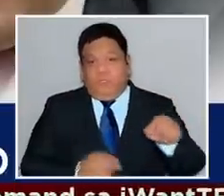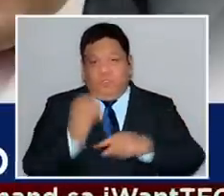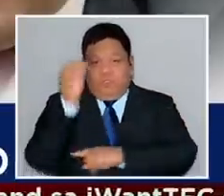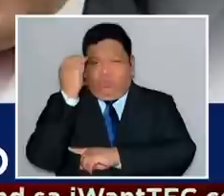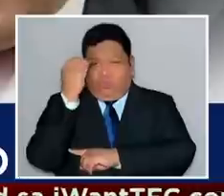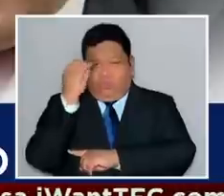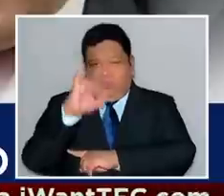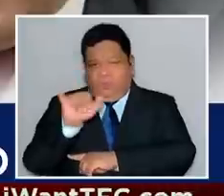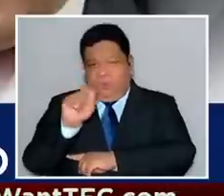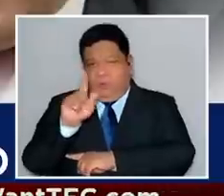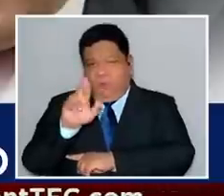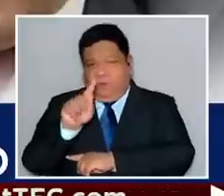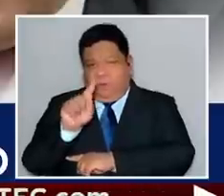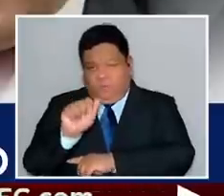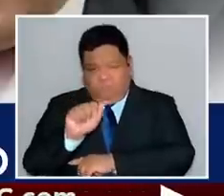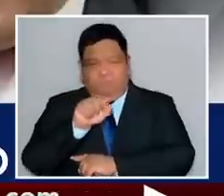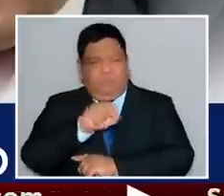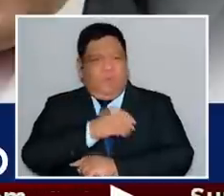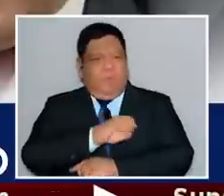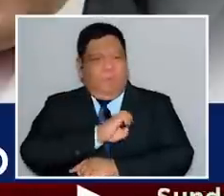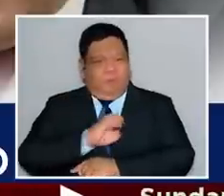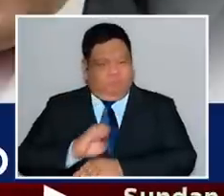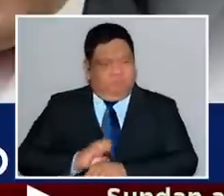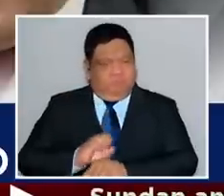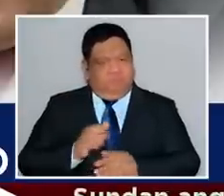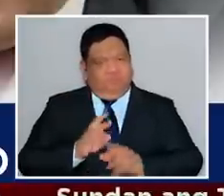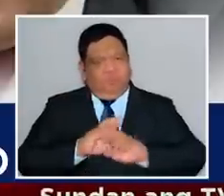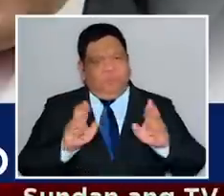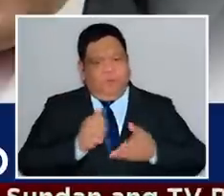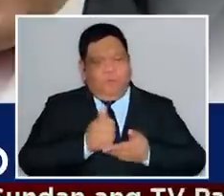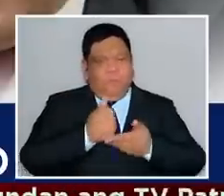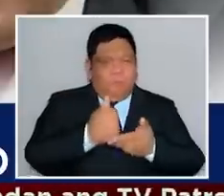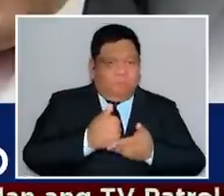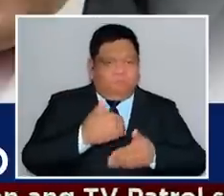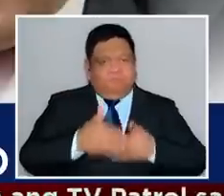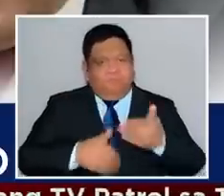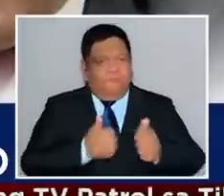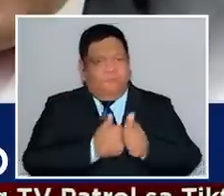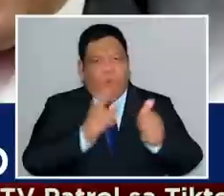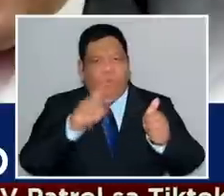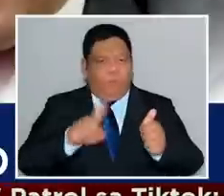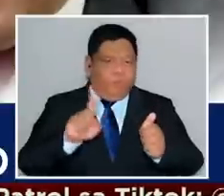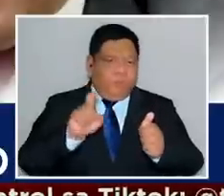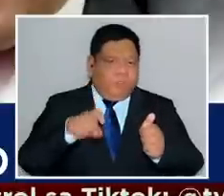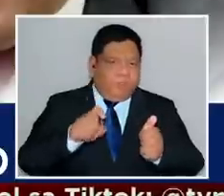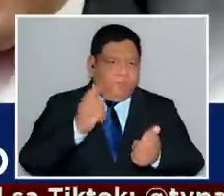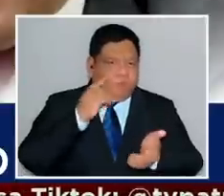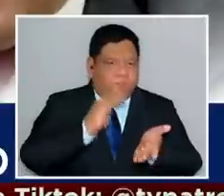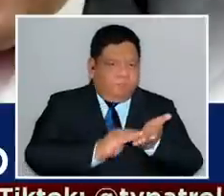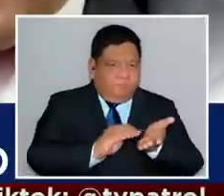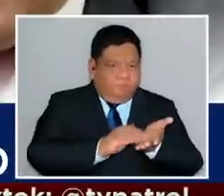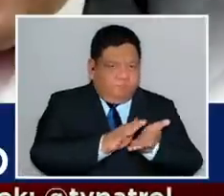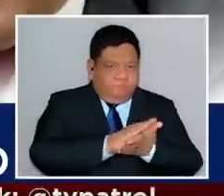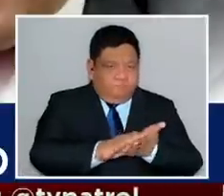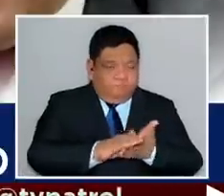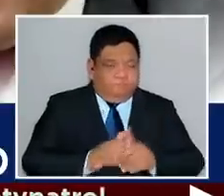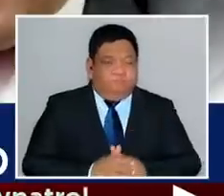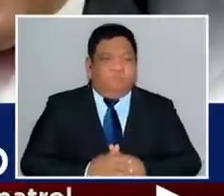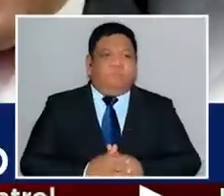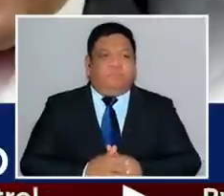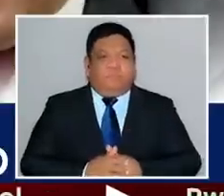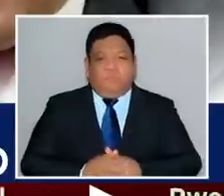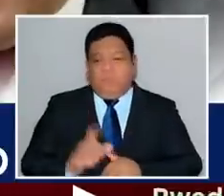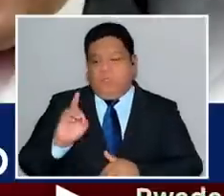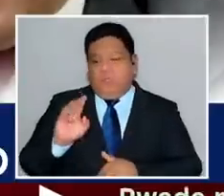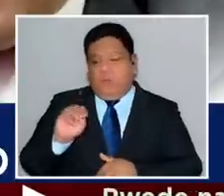kung kinakailangan ang isa pang operasyon at sa pag-follow-up sa hinihiling na clemency. Pati ang DMW handang magbigay ng pondo